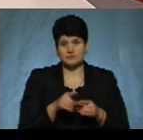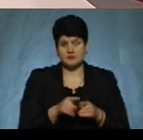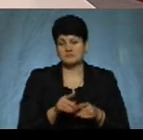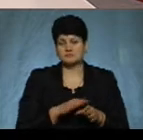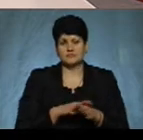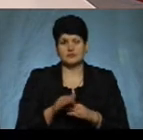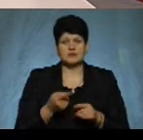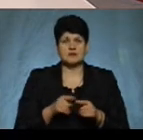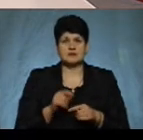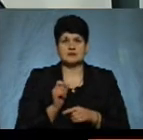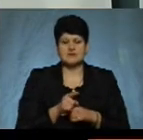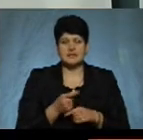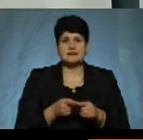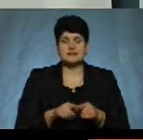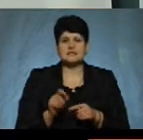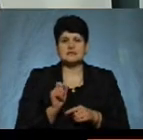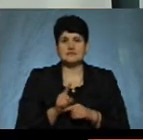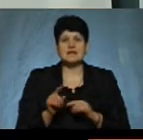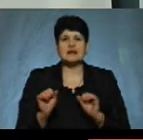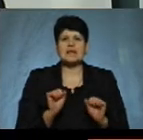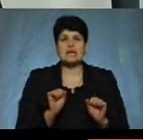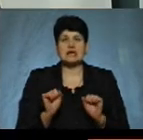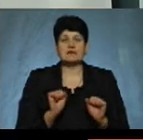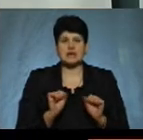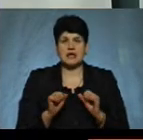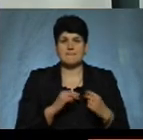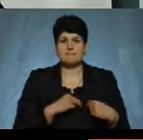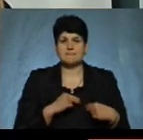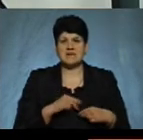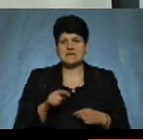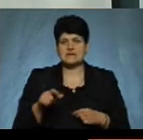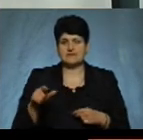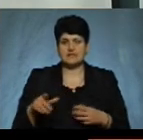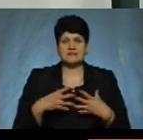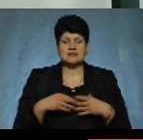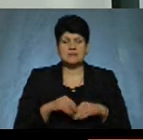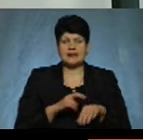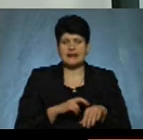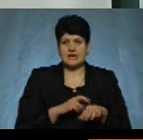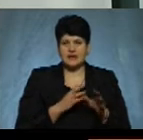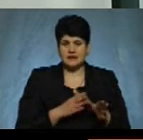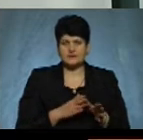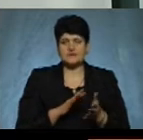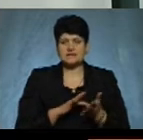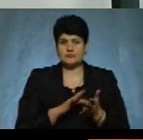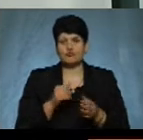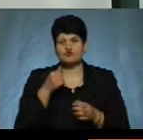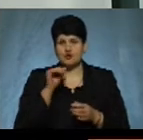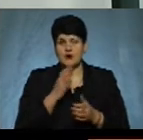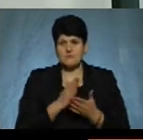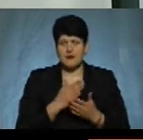цим завданням. Це вже завдання безпосередньо керівника і працівників, і сімейних лікарів центру. Вчора мав